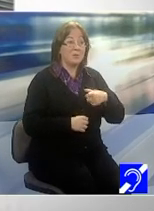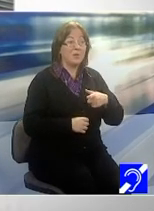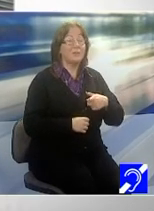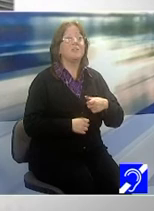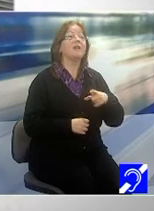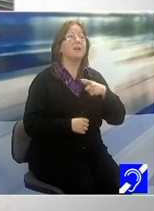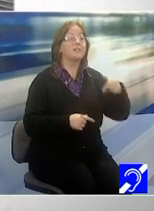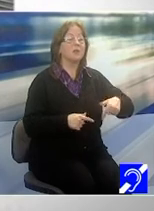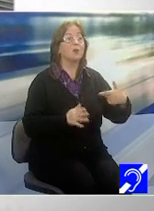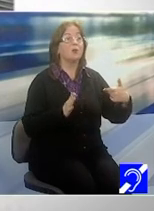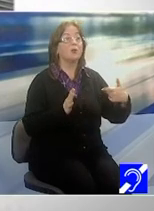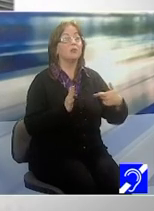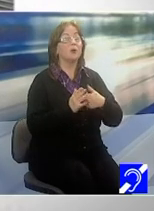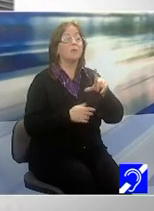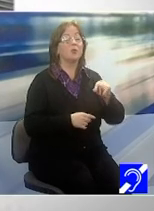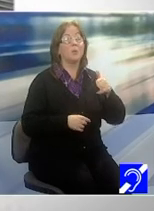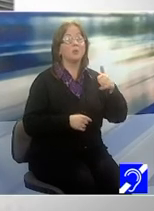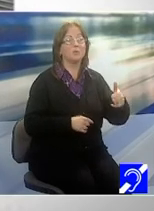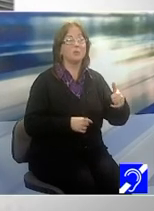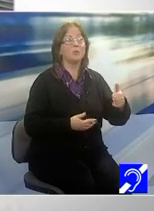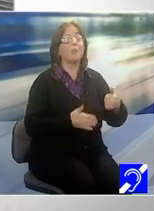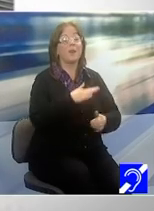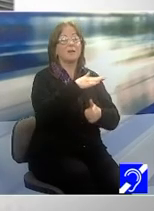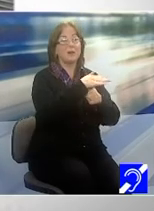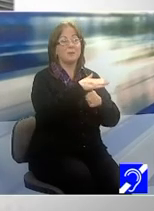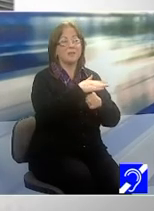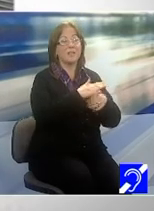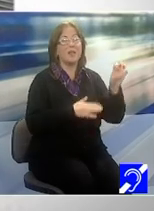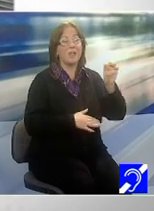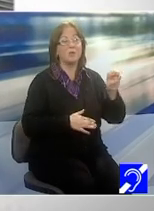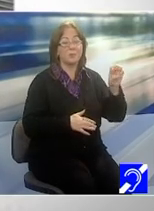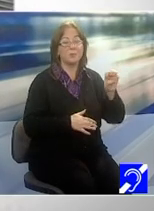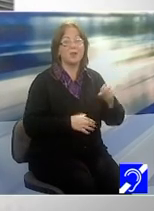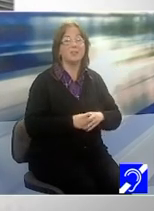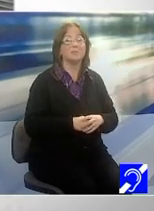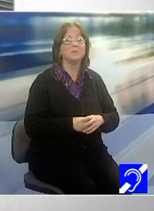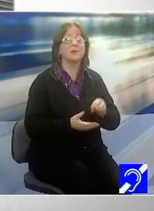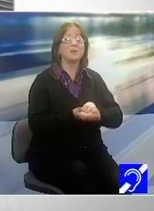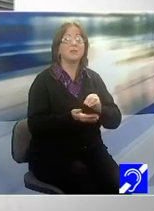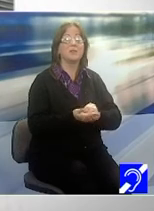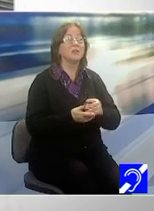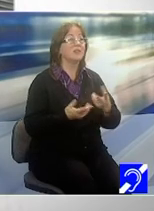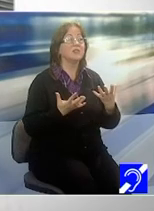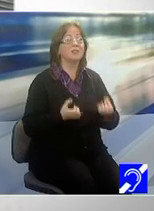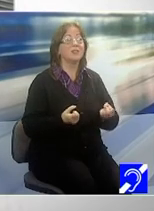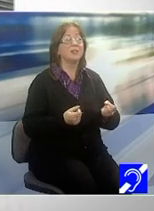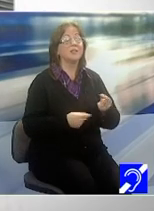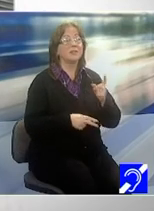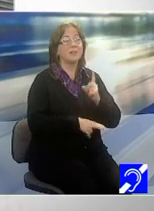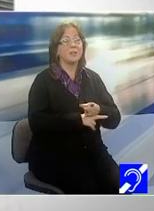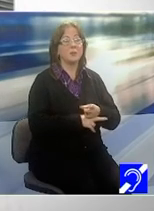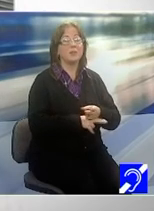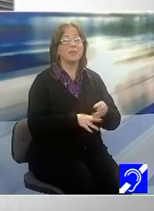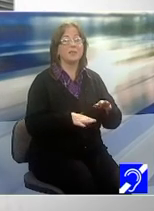capitală culturală europeană, vreau să vă întreb pe domeniul dumneavoastră ce credeți că ar trebui să se mai întâmple ca să avem un